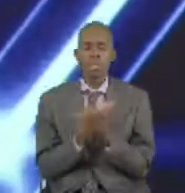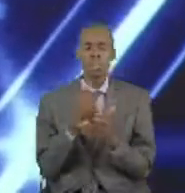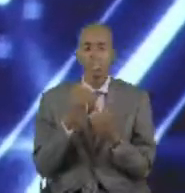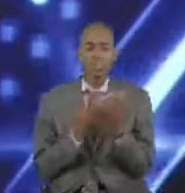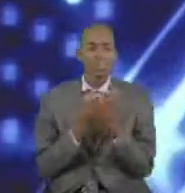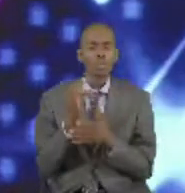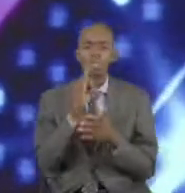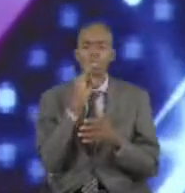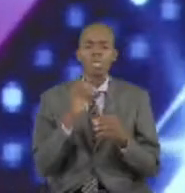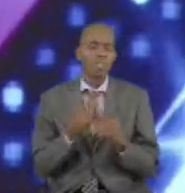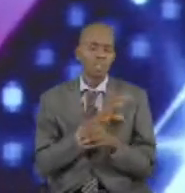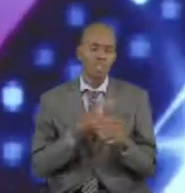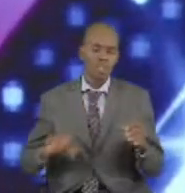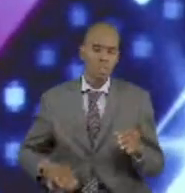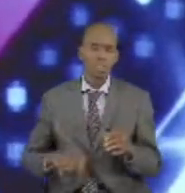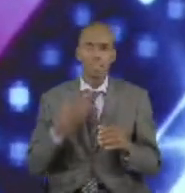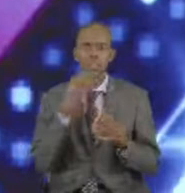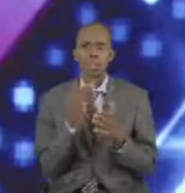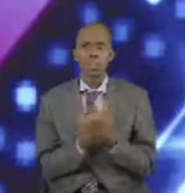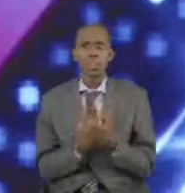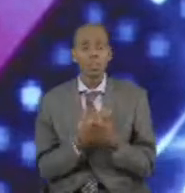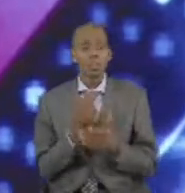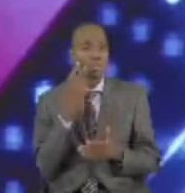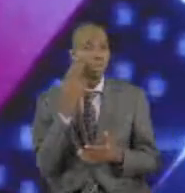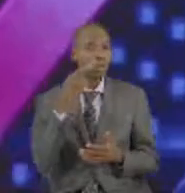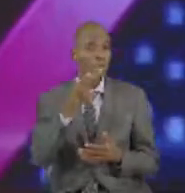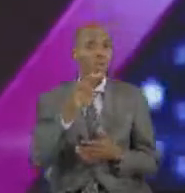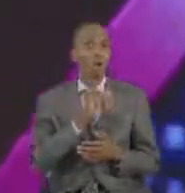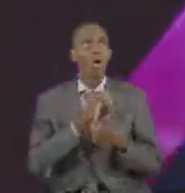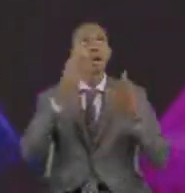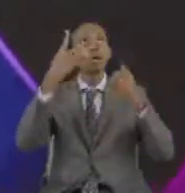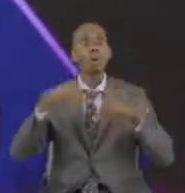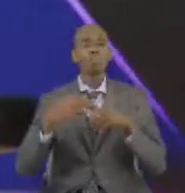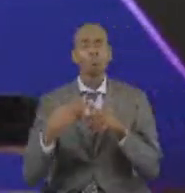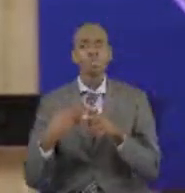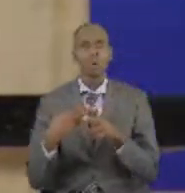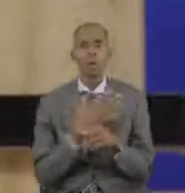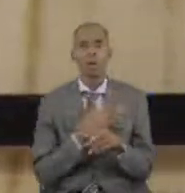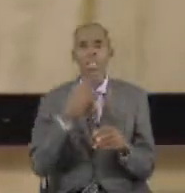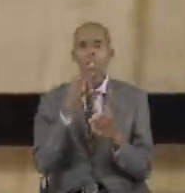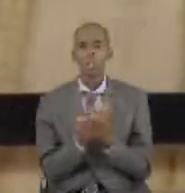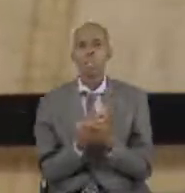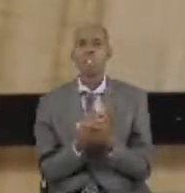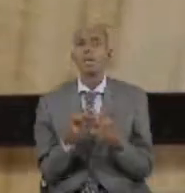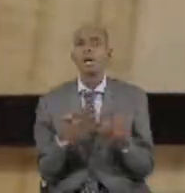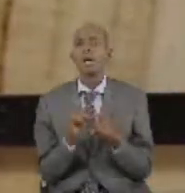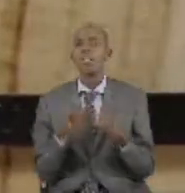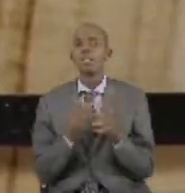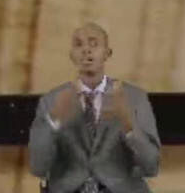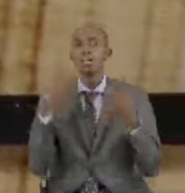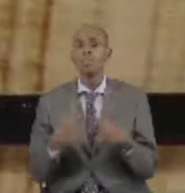à la vérité qui en jésus christ et des voix si je viens bientôt est dit comme cela est arrivé